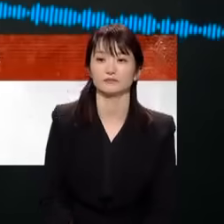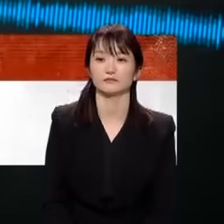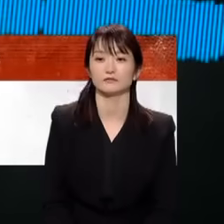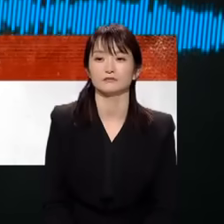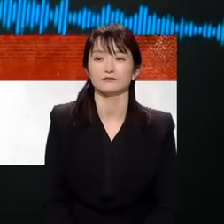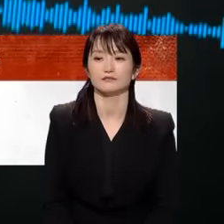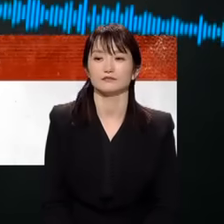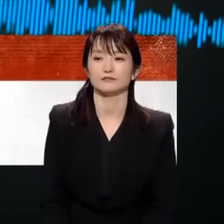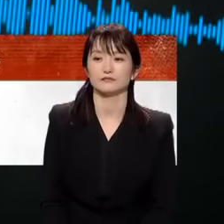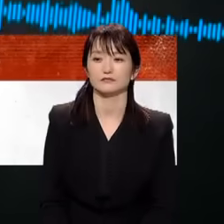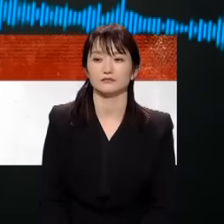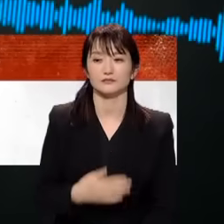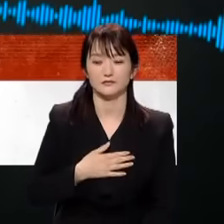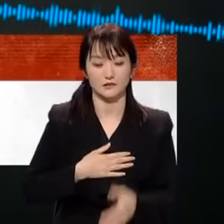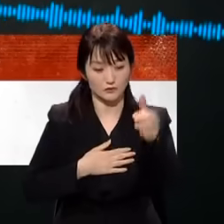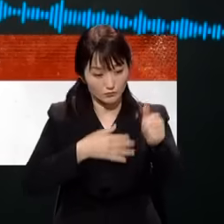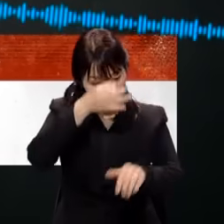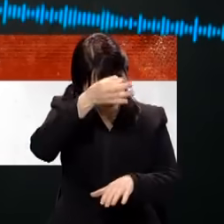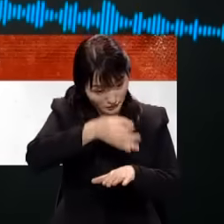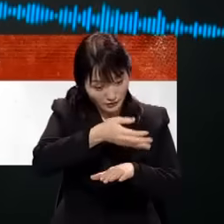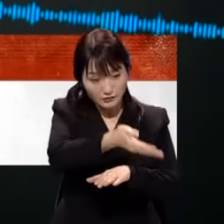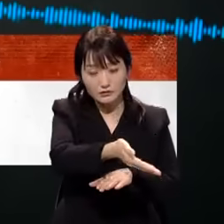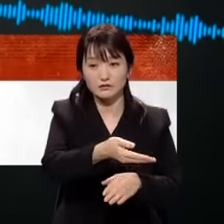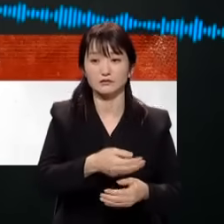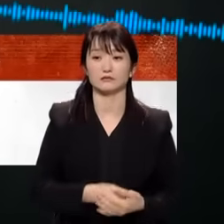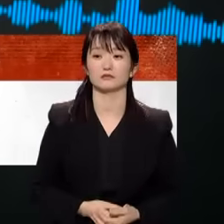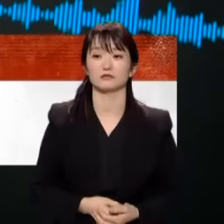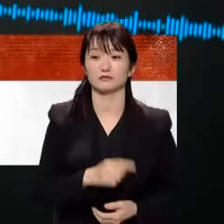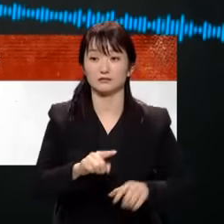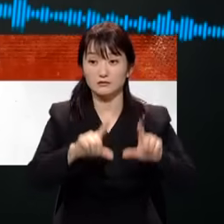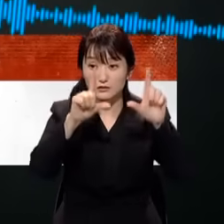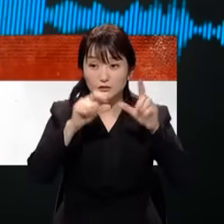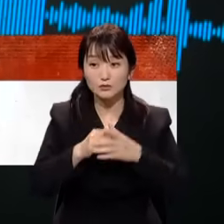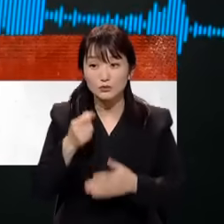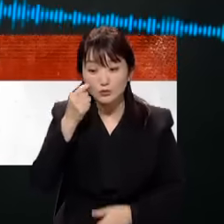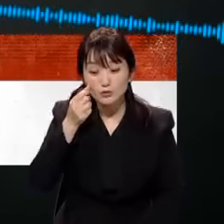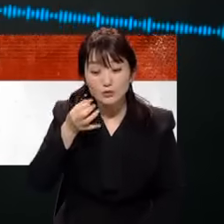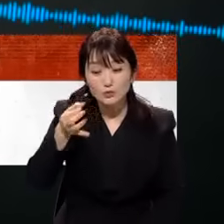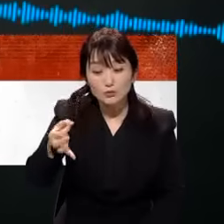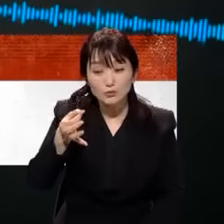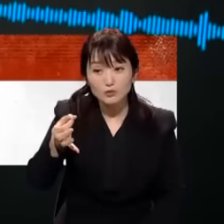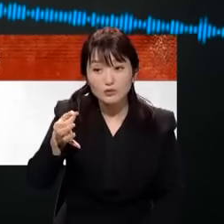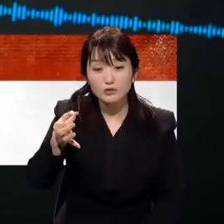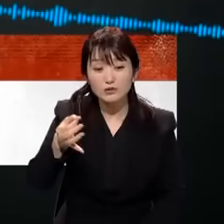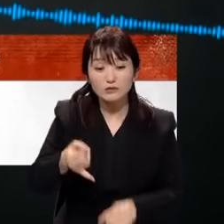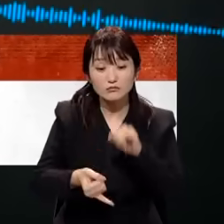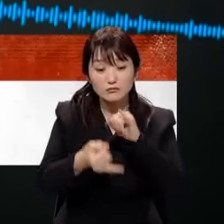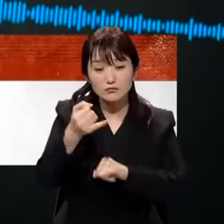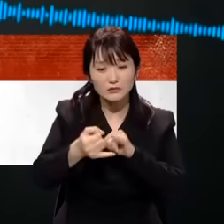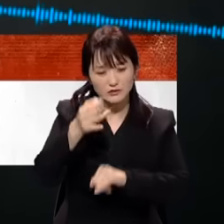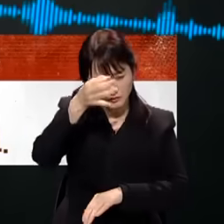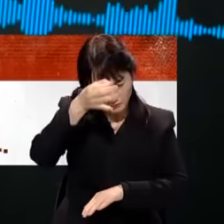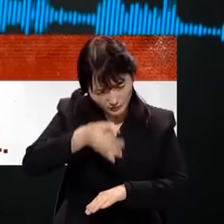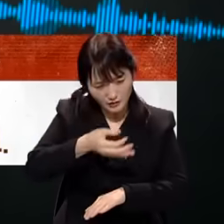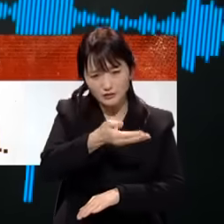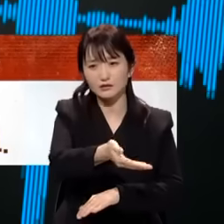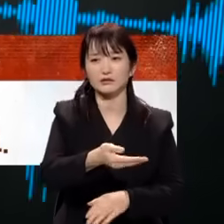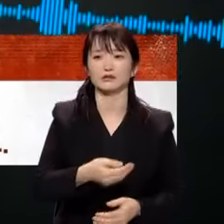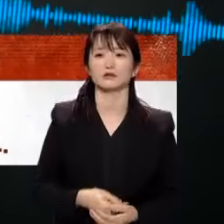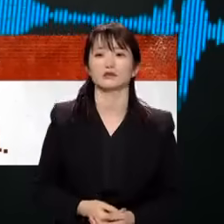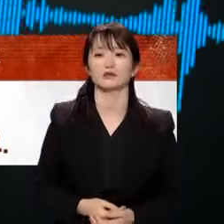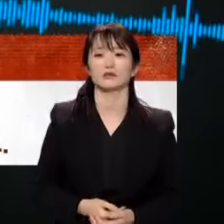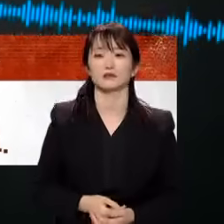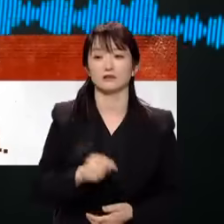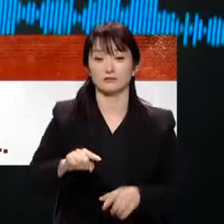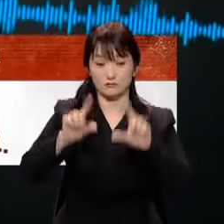그 이제 사과를 했어요. 사과를 했고 그래서 그날 그러면은 내가 좀 사과를 하는 그래 월세 밀린 거 미안하다. 그날 저녁에